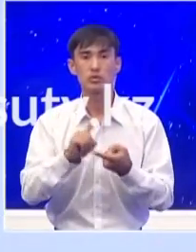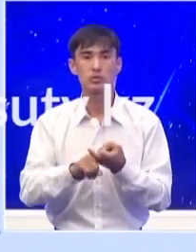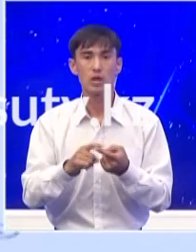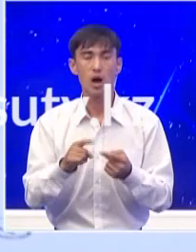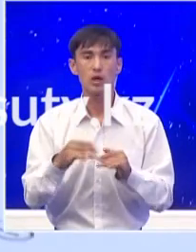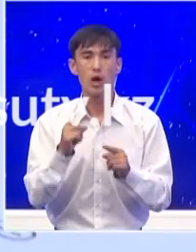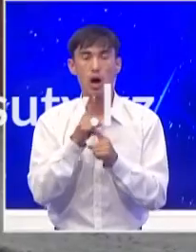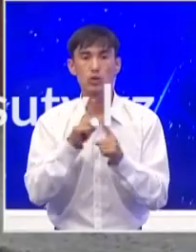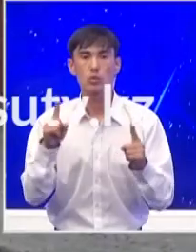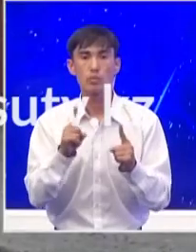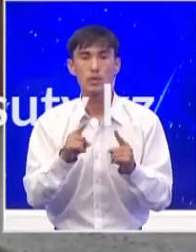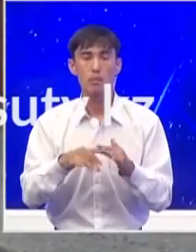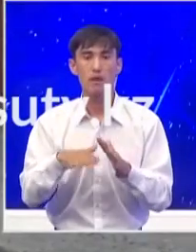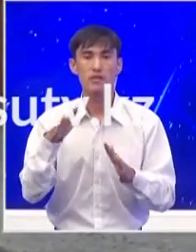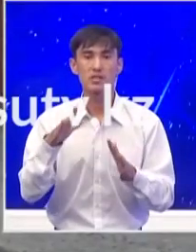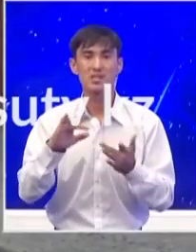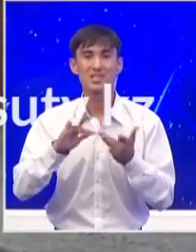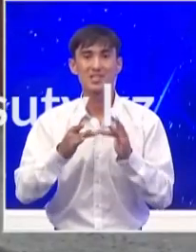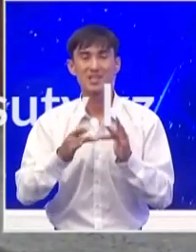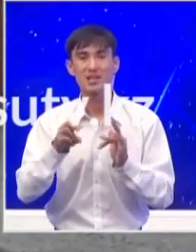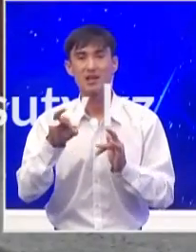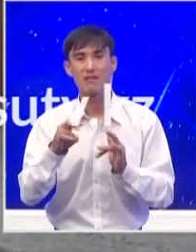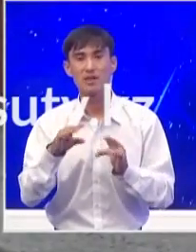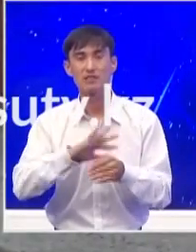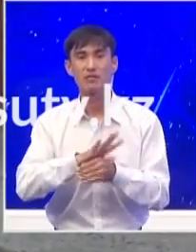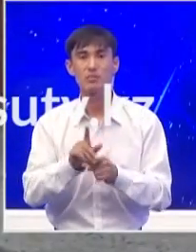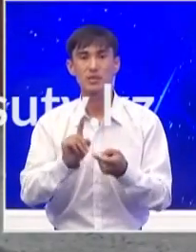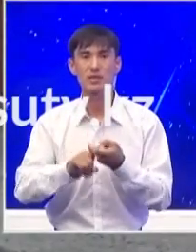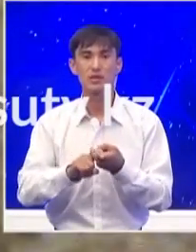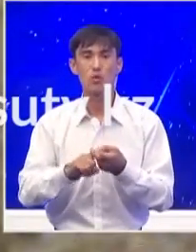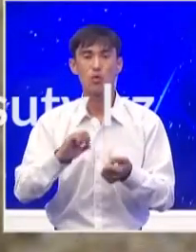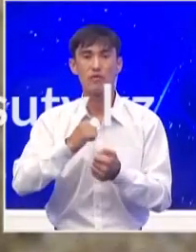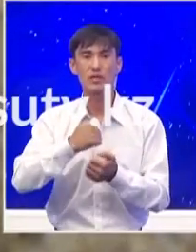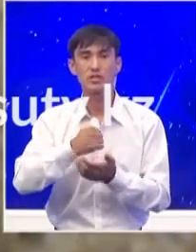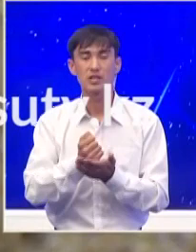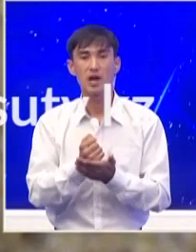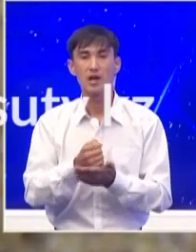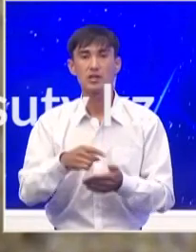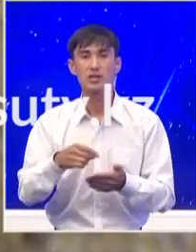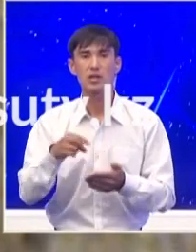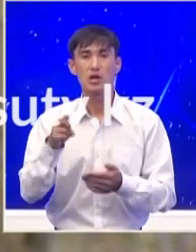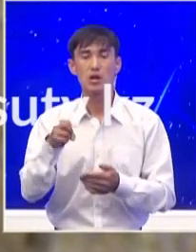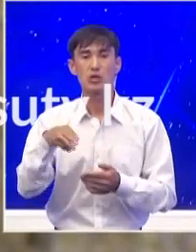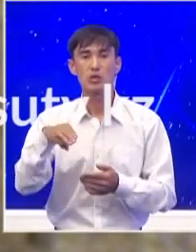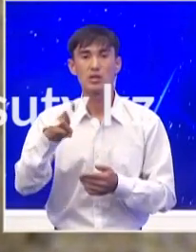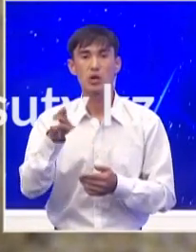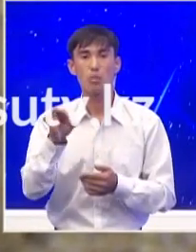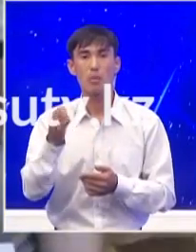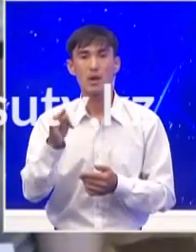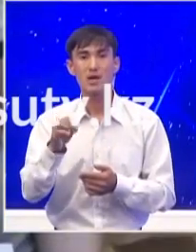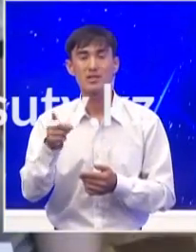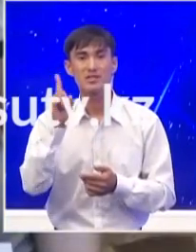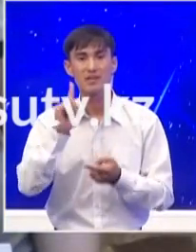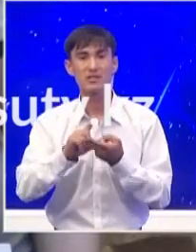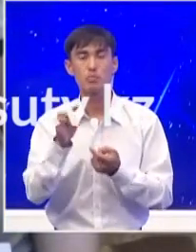особенно повысилась потребление интернет-трафика в связи с пандемией утверждает представитель то мобайл телеком сервис бексултан мир